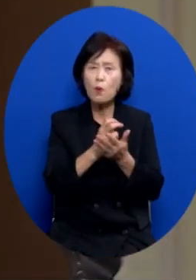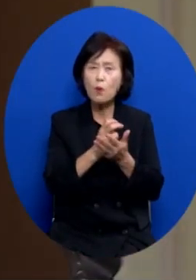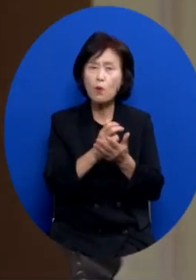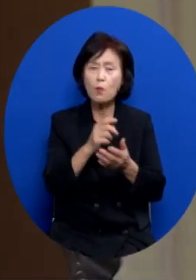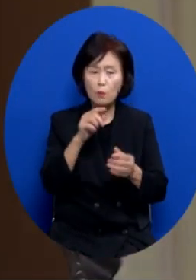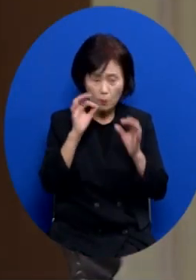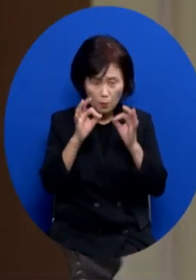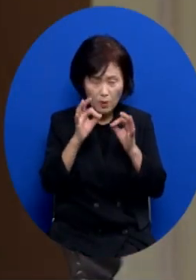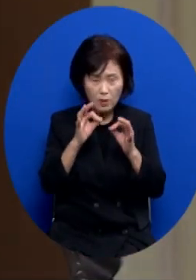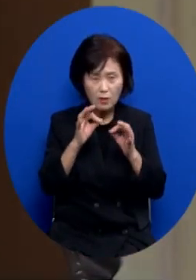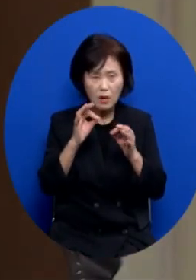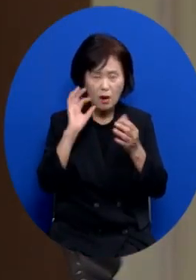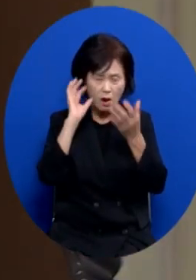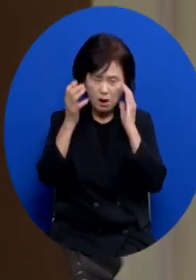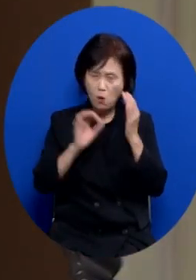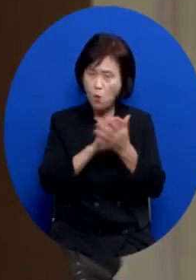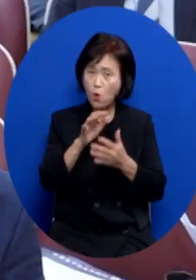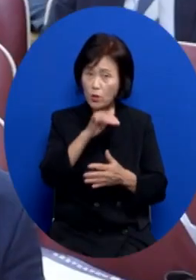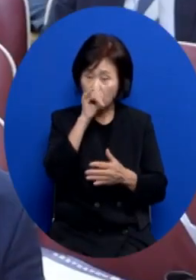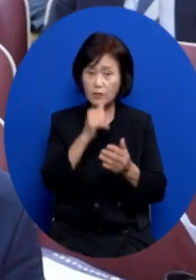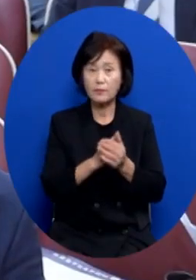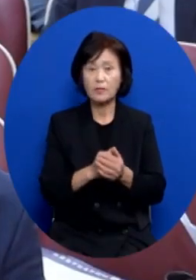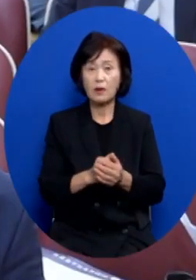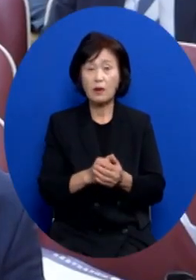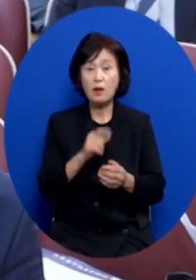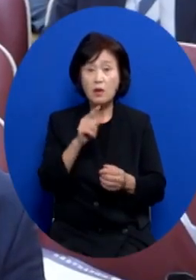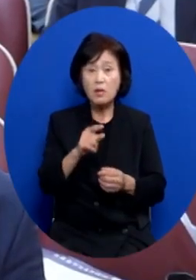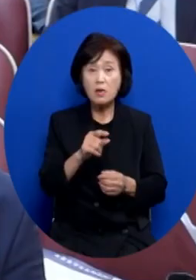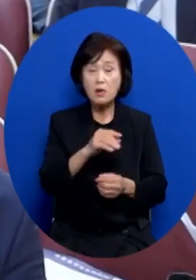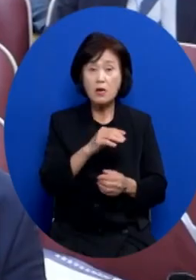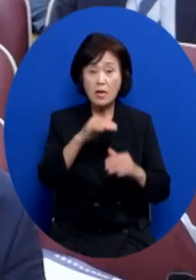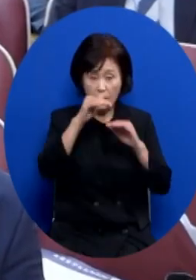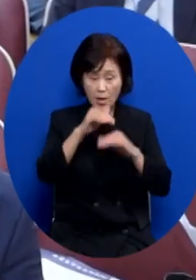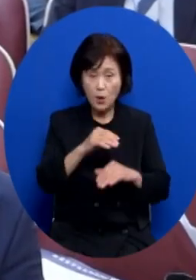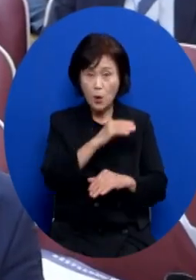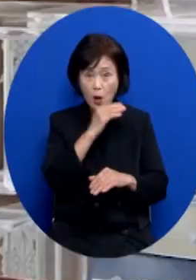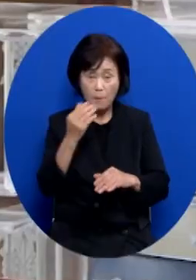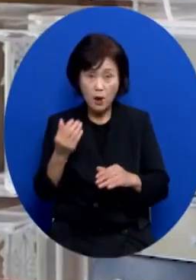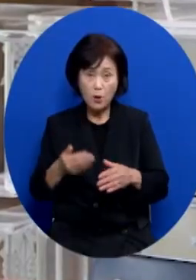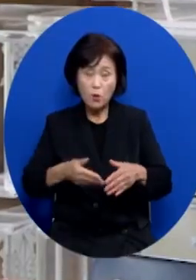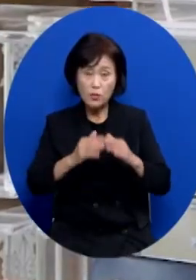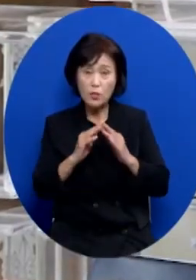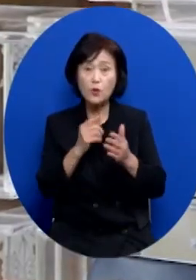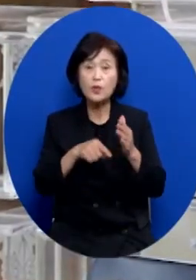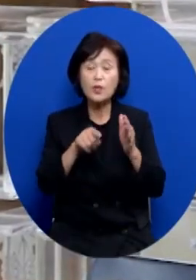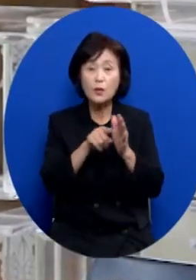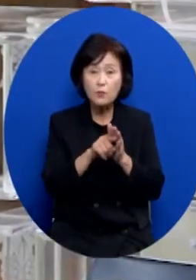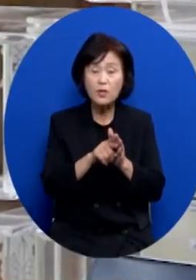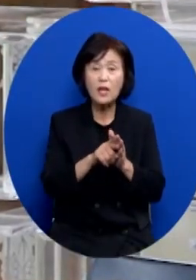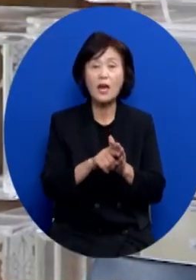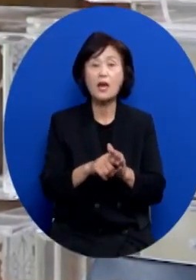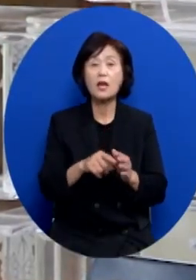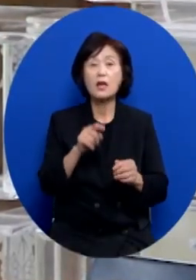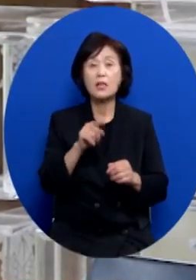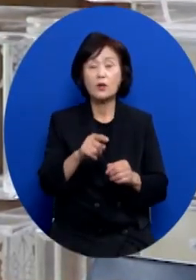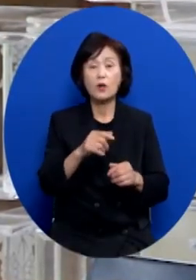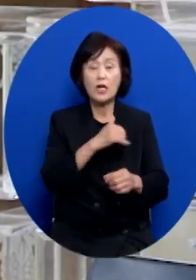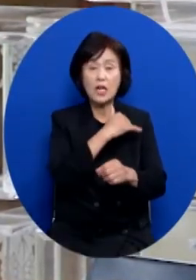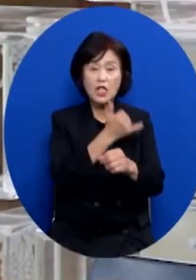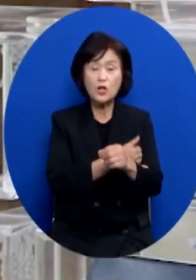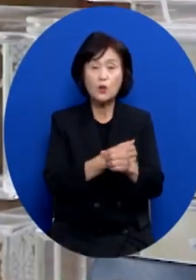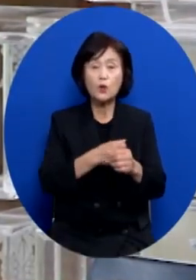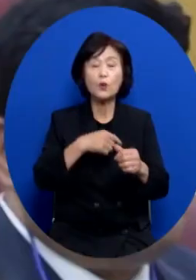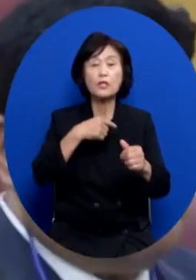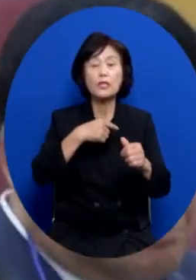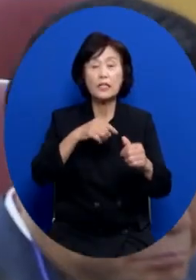생겨나고 있습니다 인권 교육의 현장을 바로잡기 위해 사단법인 해피 코리아와 사회대책 참여 원대가 인권 지도사